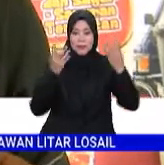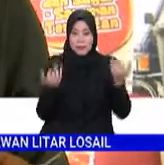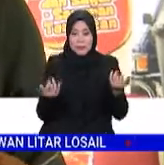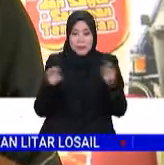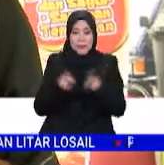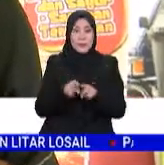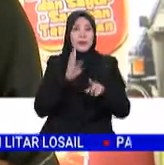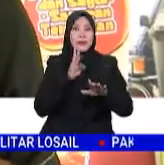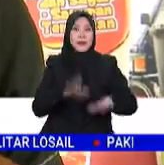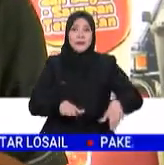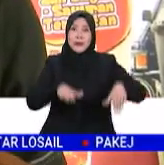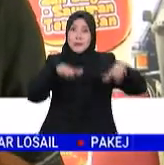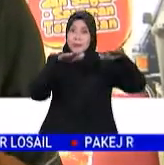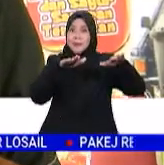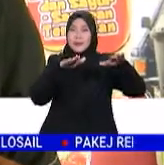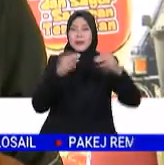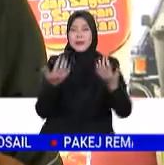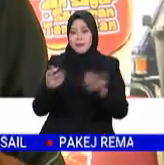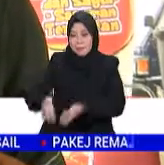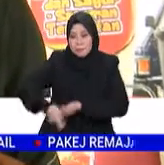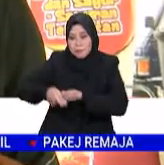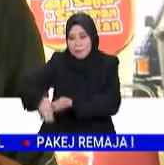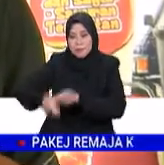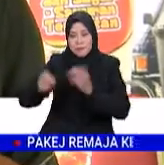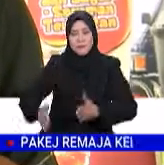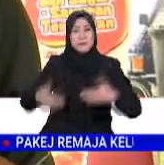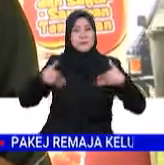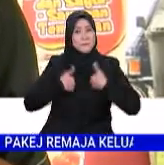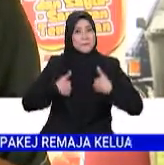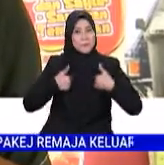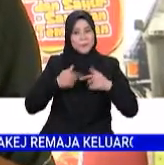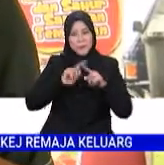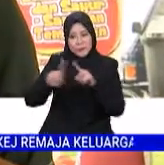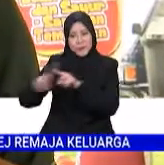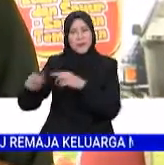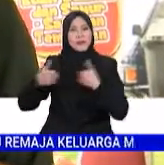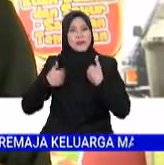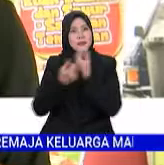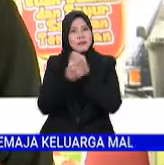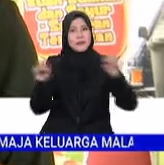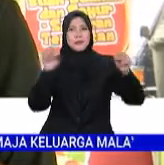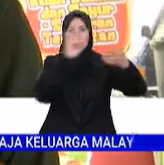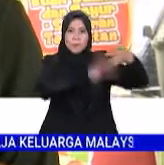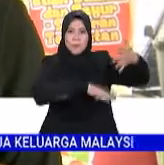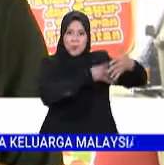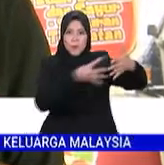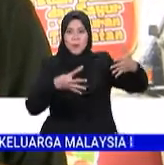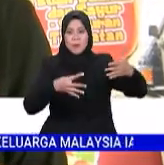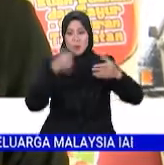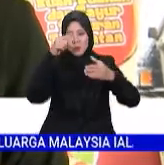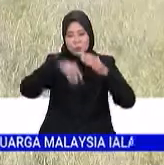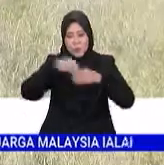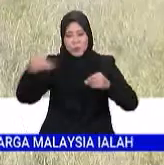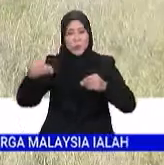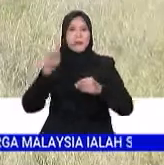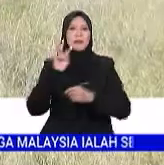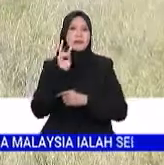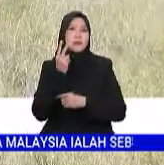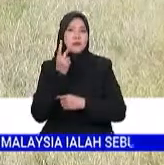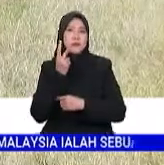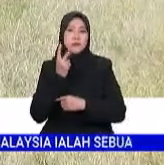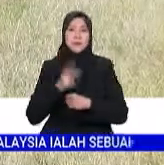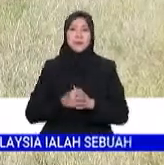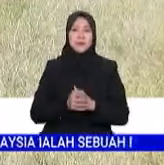ni, sebab petani peternak kita dah ada jadual dia untuk mengeluarkan sayur-sayuran.